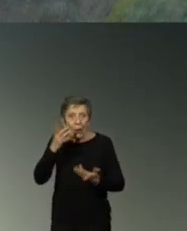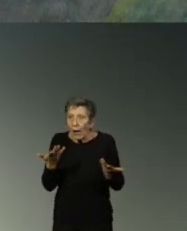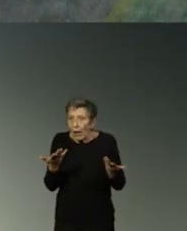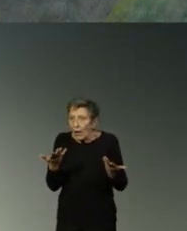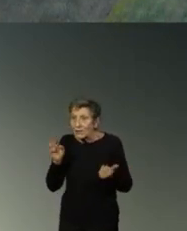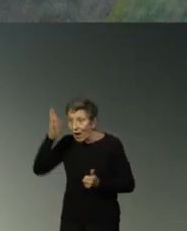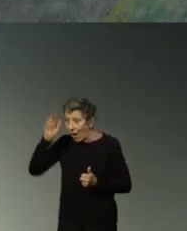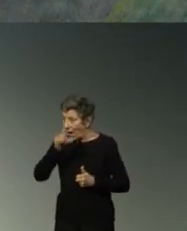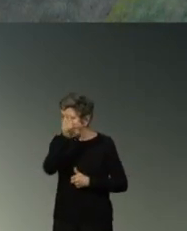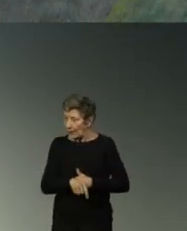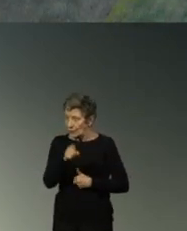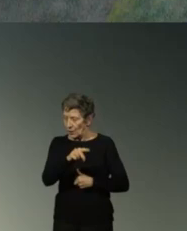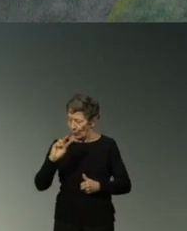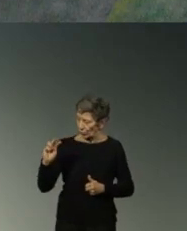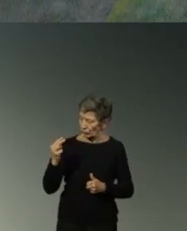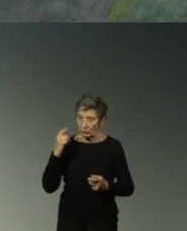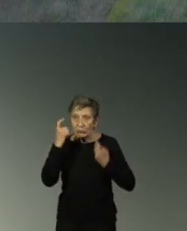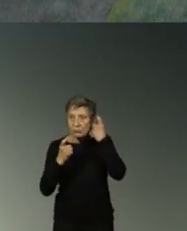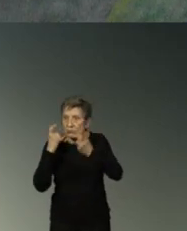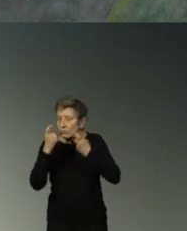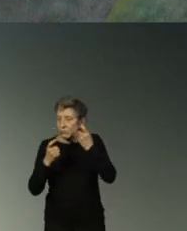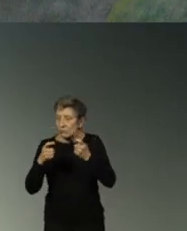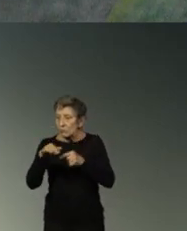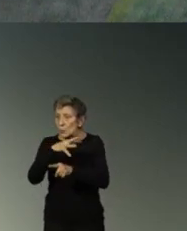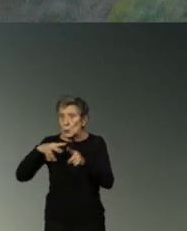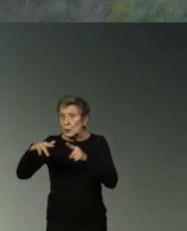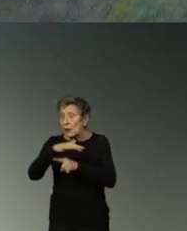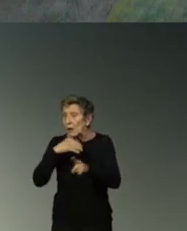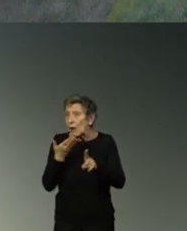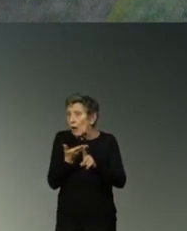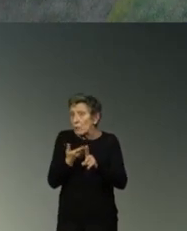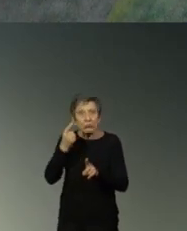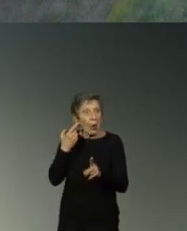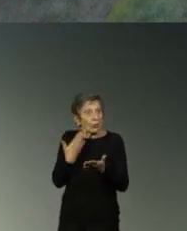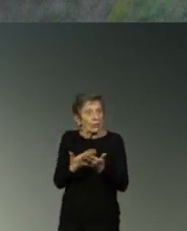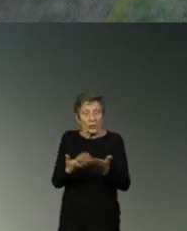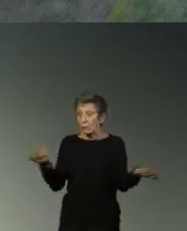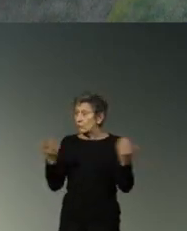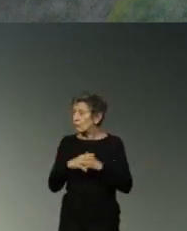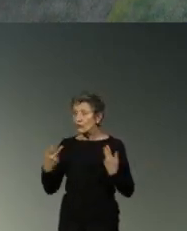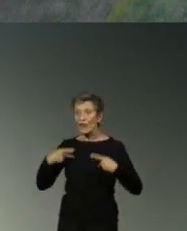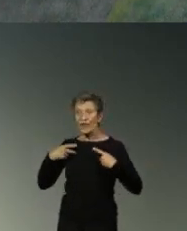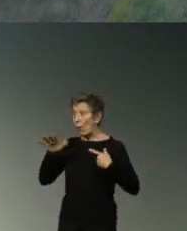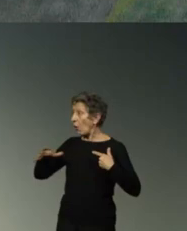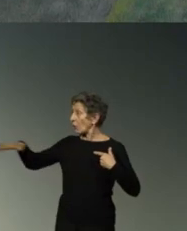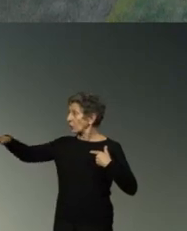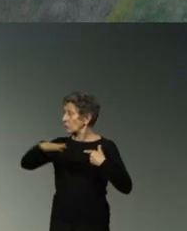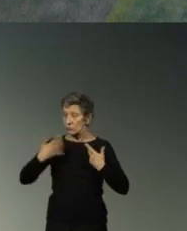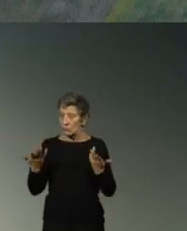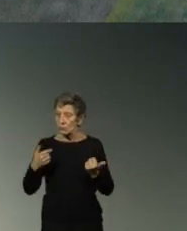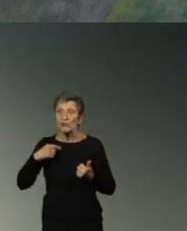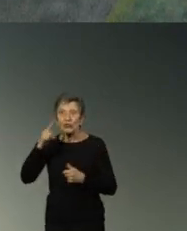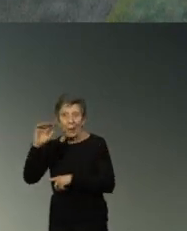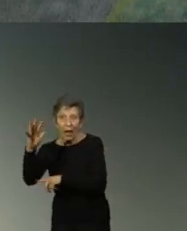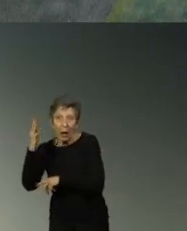qui est vraiment un présupposé dans notre société, c'est que le reste de ce qui existe, le reste du vivant, et je parle des arbres